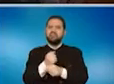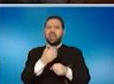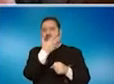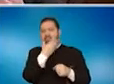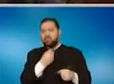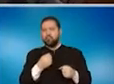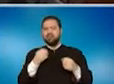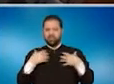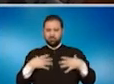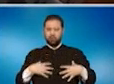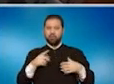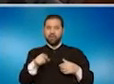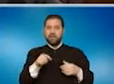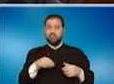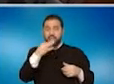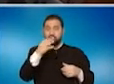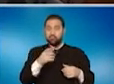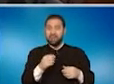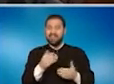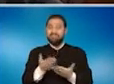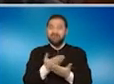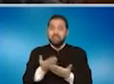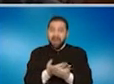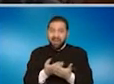istorisia că din acel moment